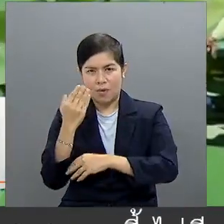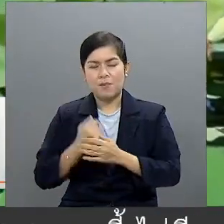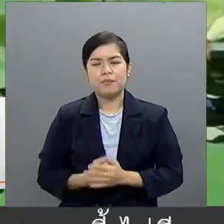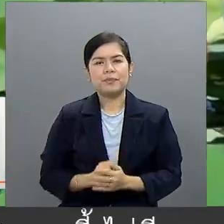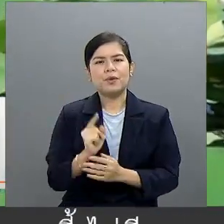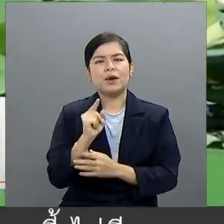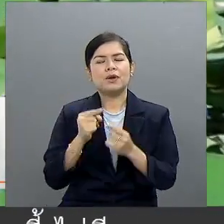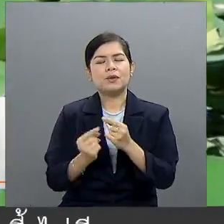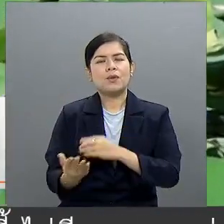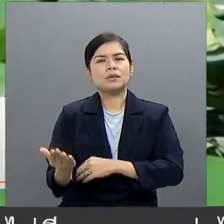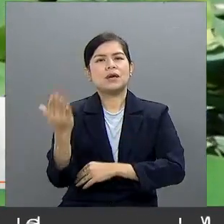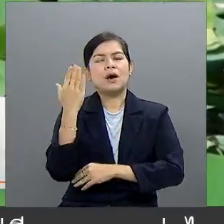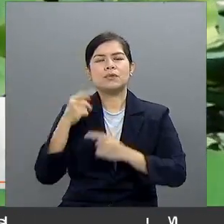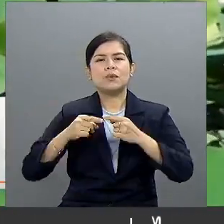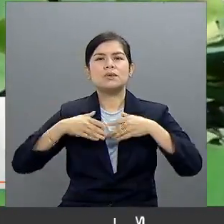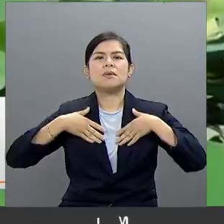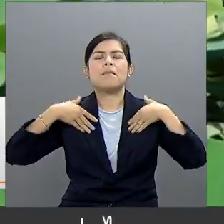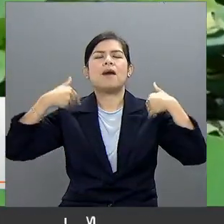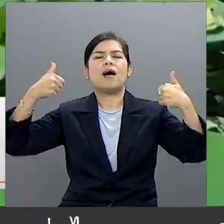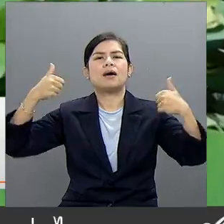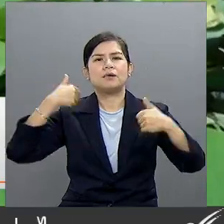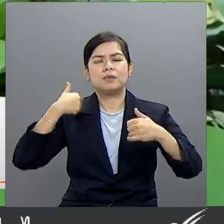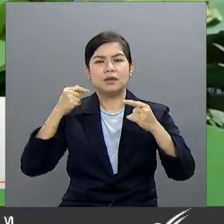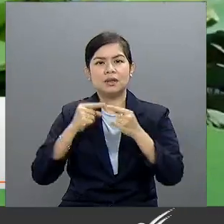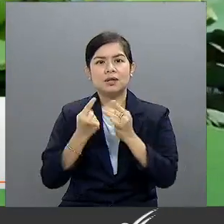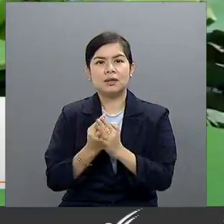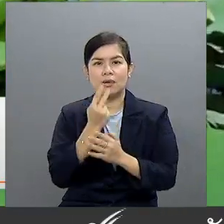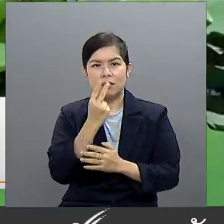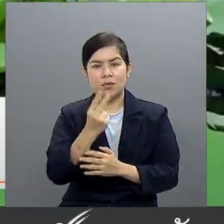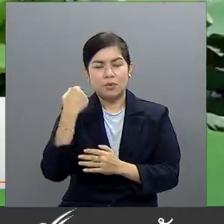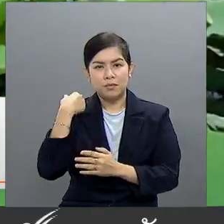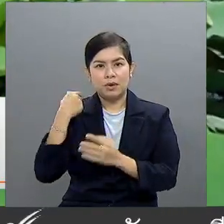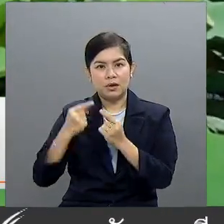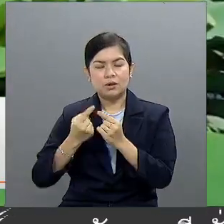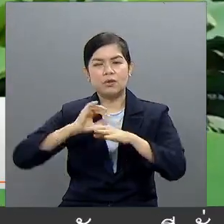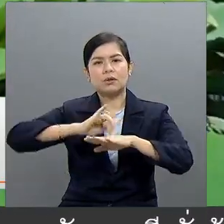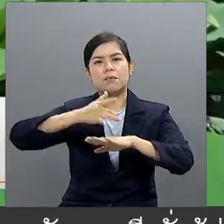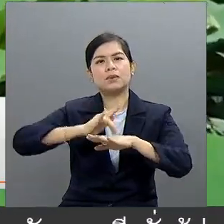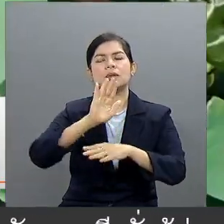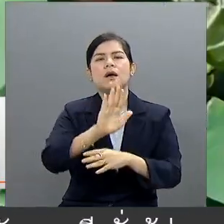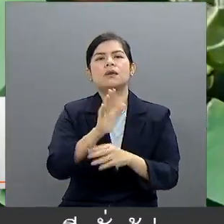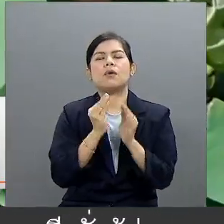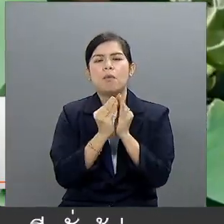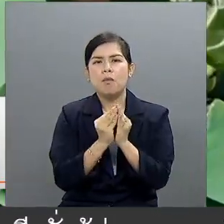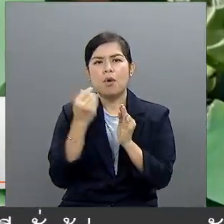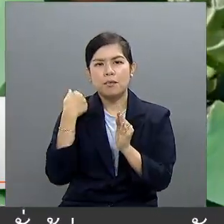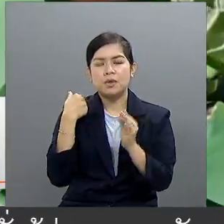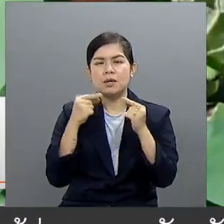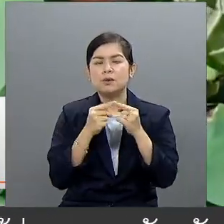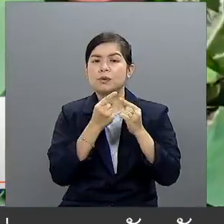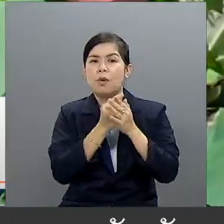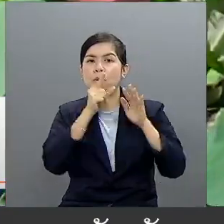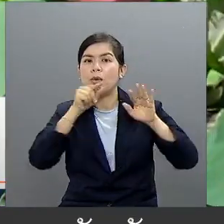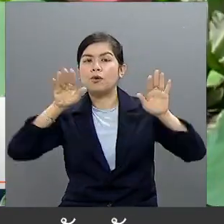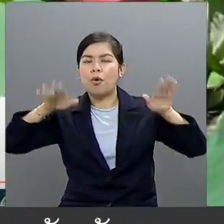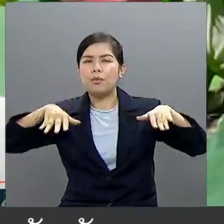ากนักเหมาะกับการชื่นชมธรรมชาติของบึงบัวที่บานสะพรั่งสวยงามมีนกน้ำและนกอพยพบินให้ได้ชมกันด้วยค่ะโด